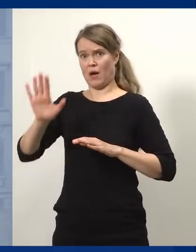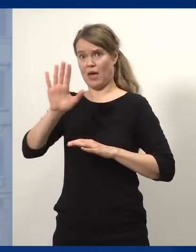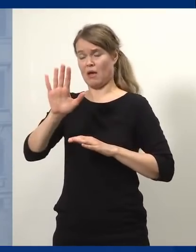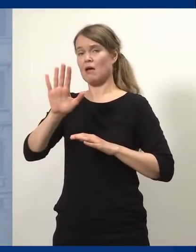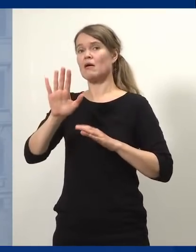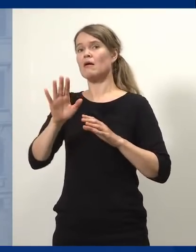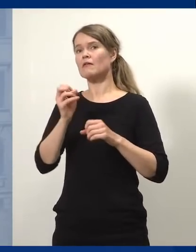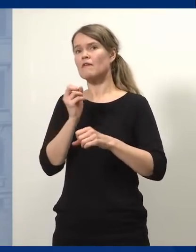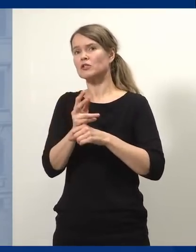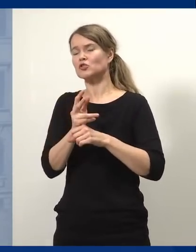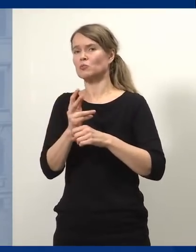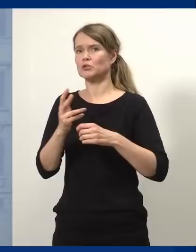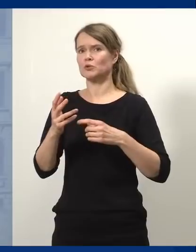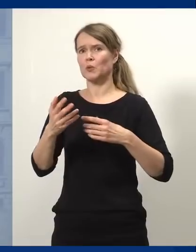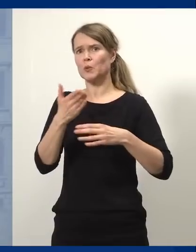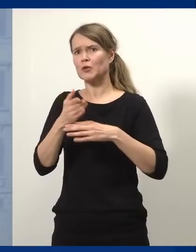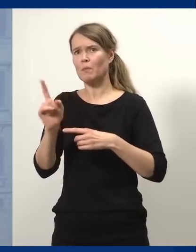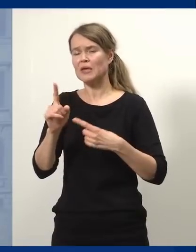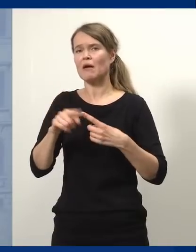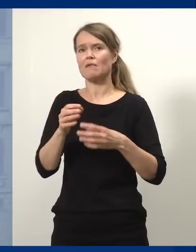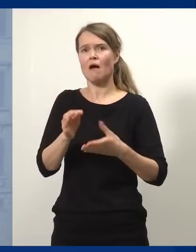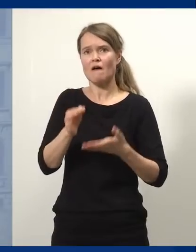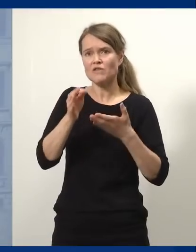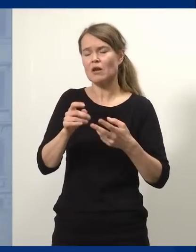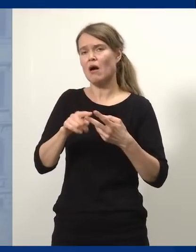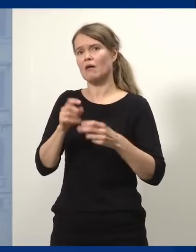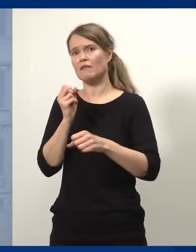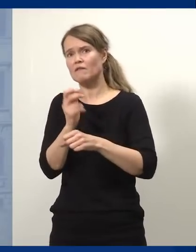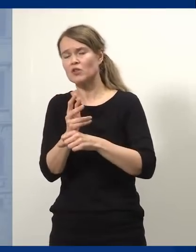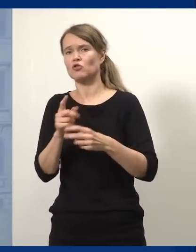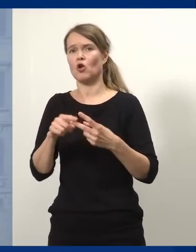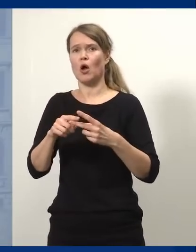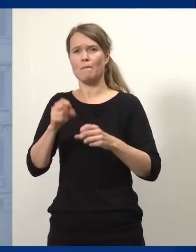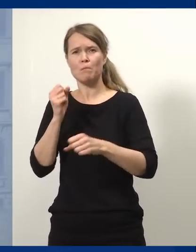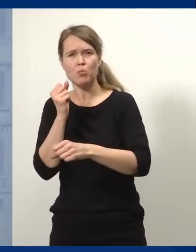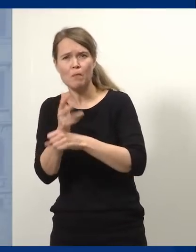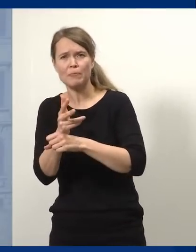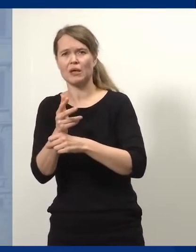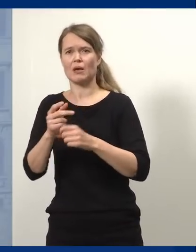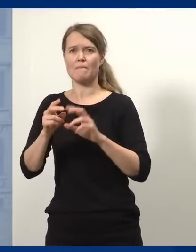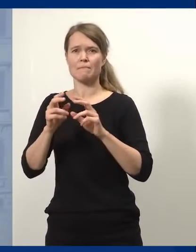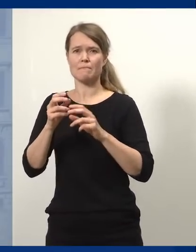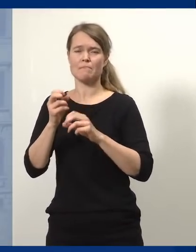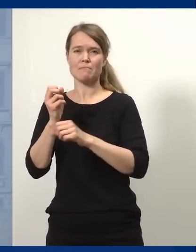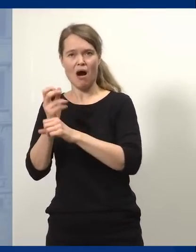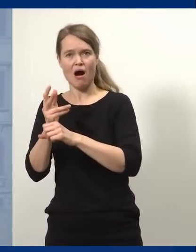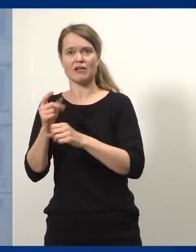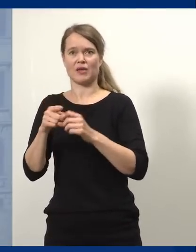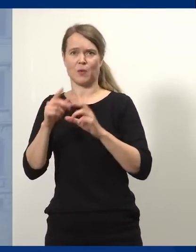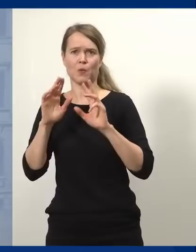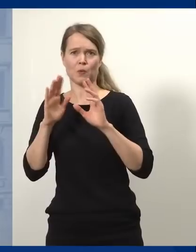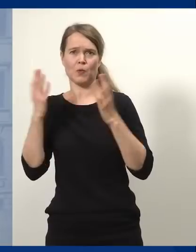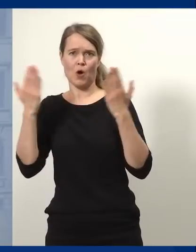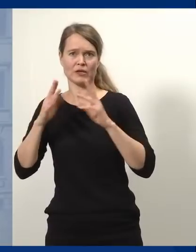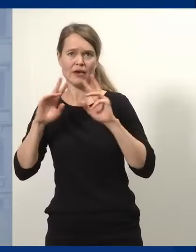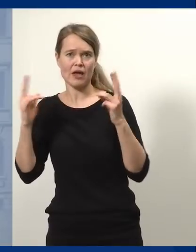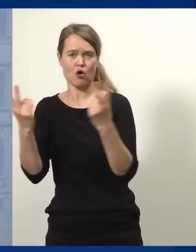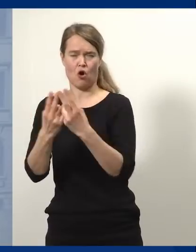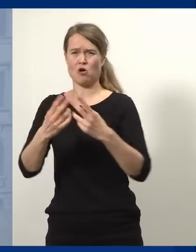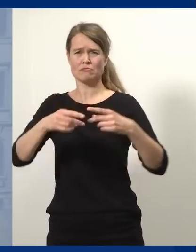ravitsemisyrityksiä ovat kahvilat, ravintolat, pubit, baarit, yökerhot, eli